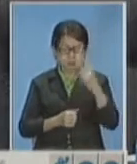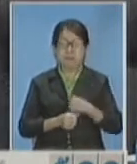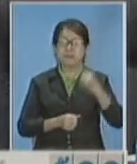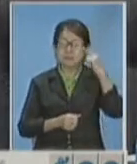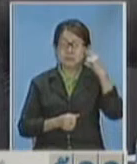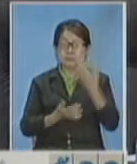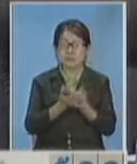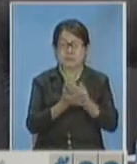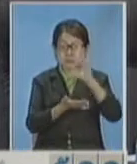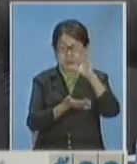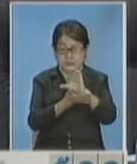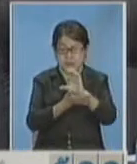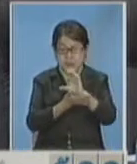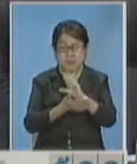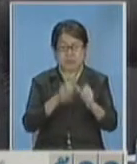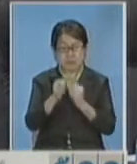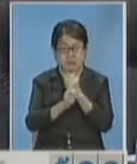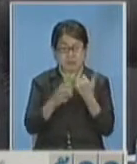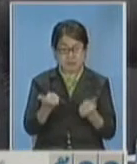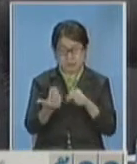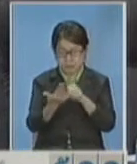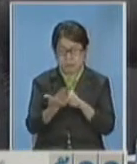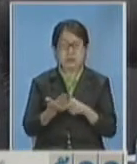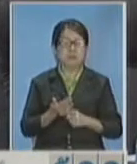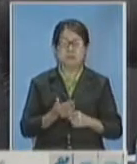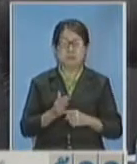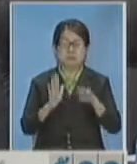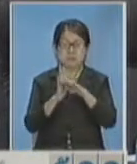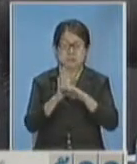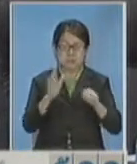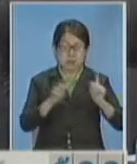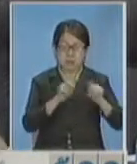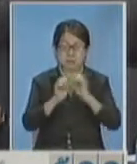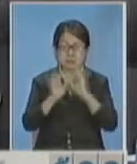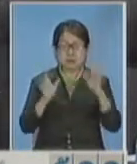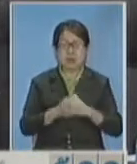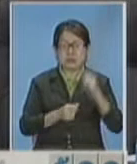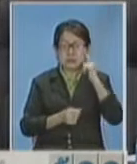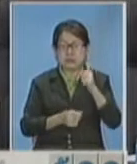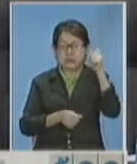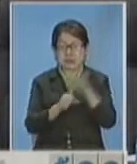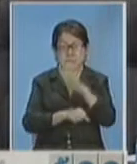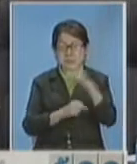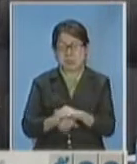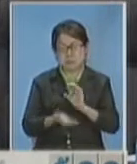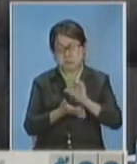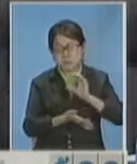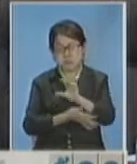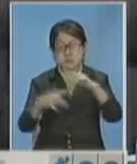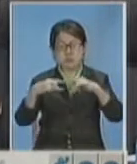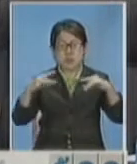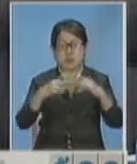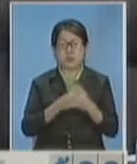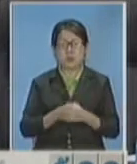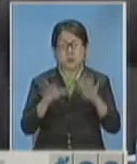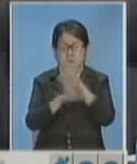ประมาณที่ได้จัดทำในปีนี้ไม่มีหลักค่ะไม่รอบคอบแล้วก็ไม่ถูกที่ถูกทางมัน